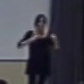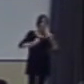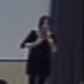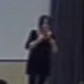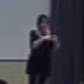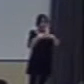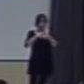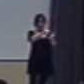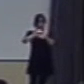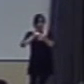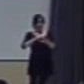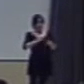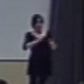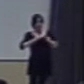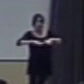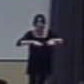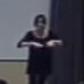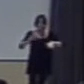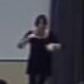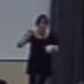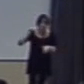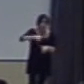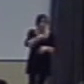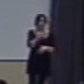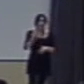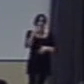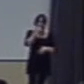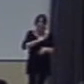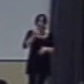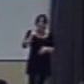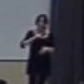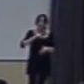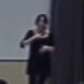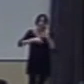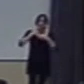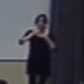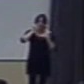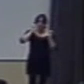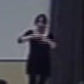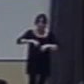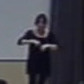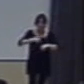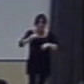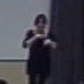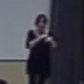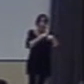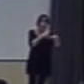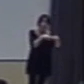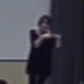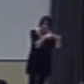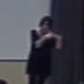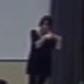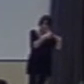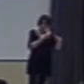gent, doncs ja fa gairebé 25 anys, no? que vam decidir que les polítiques socials